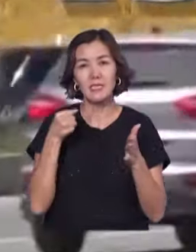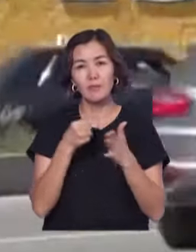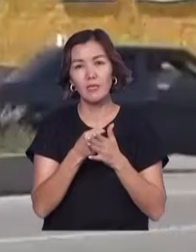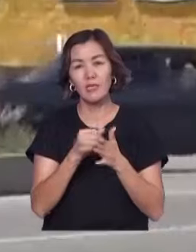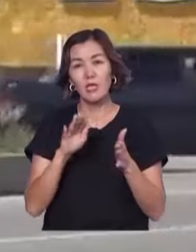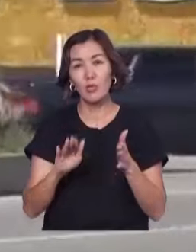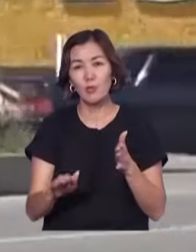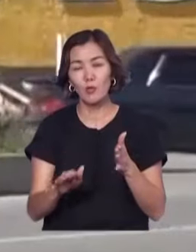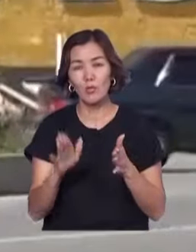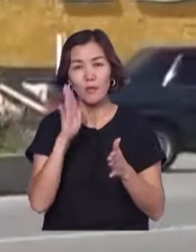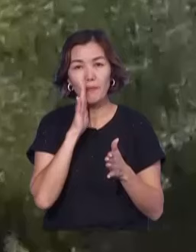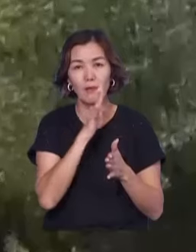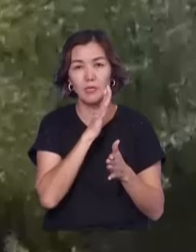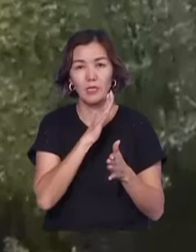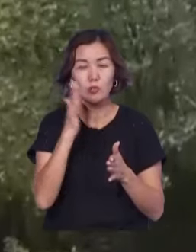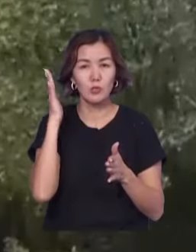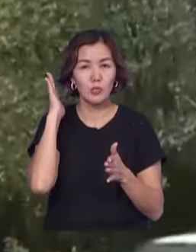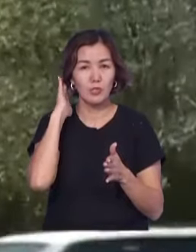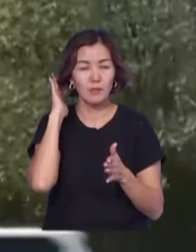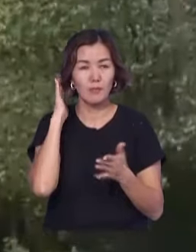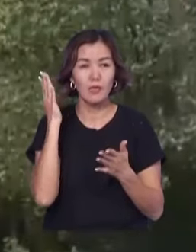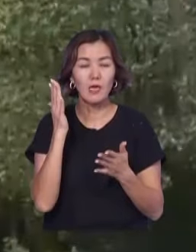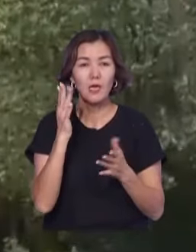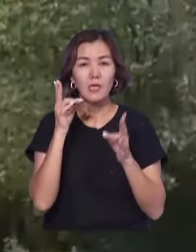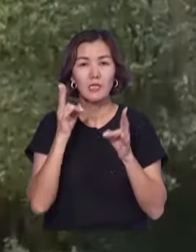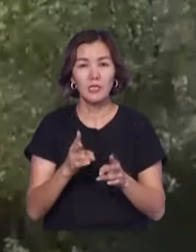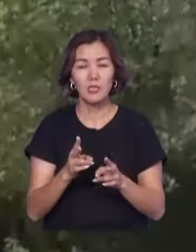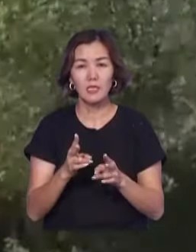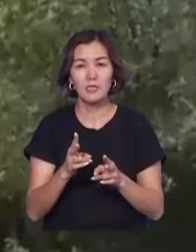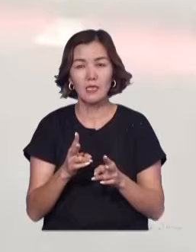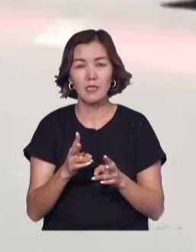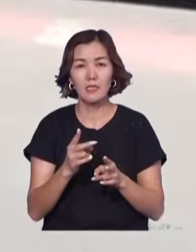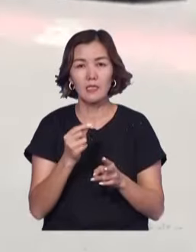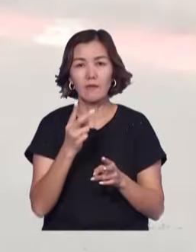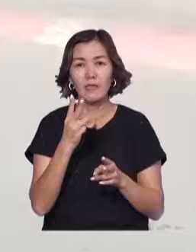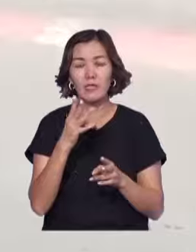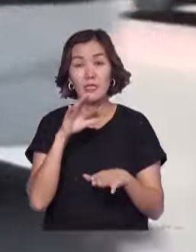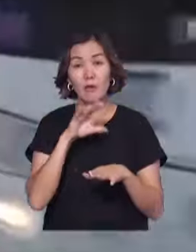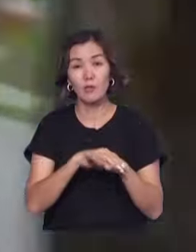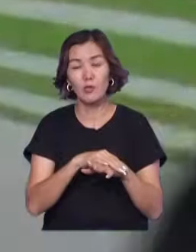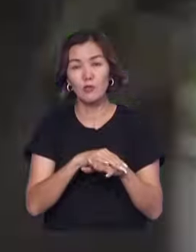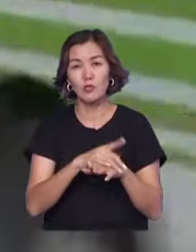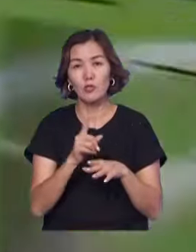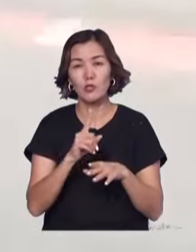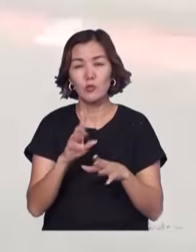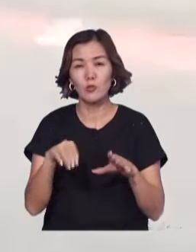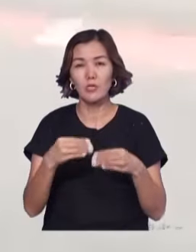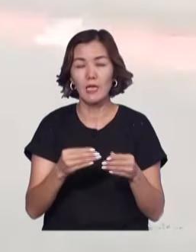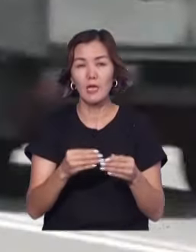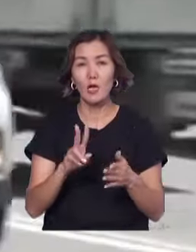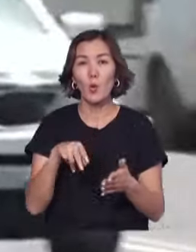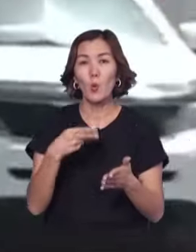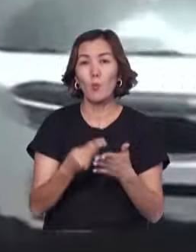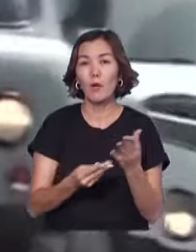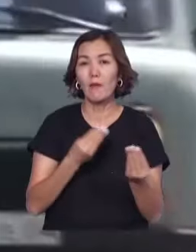по словам матери, были обнаружены на третий день после того, как малышку отдали в детское учреждение. В саду заявили, что ребенок упал во время